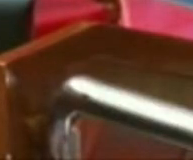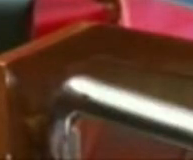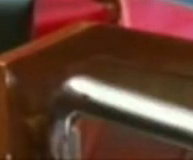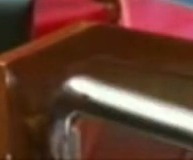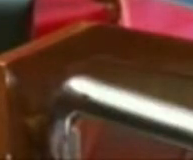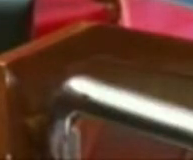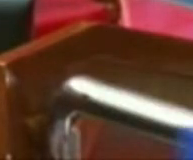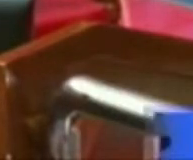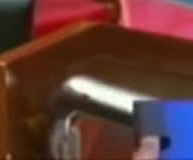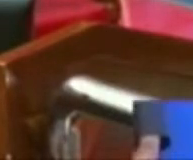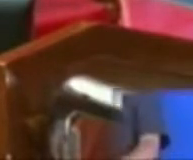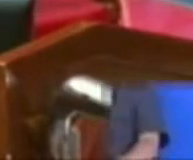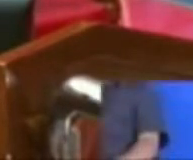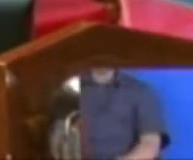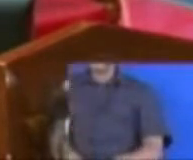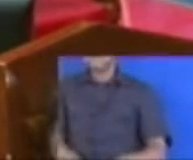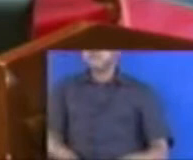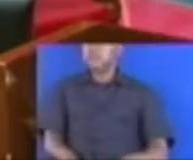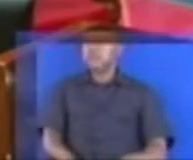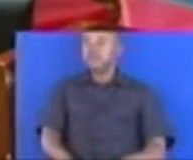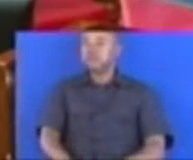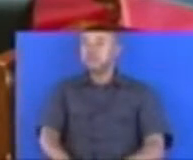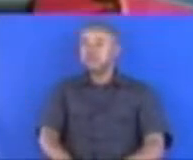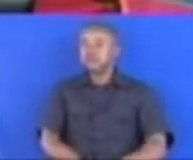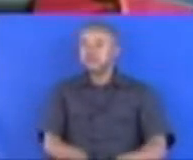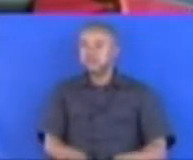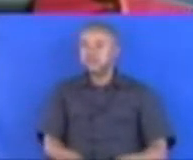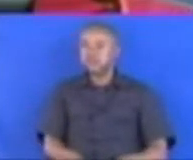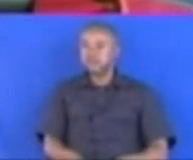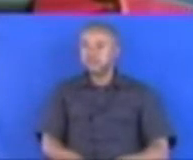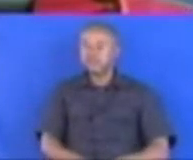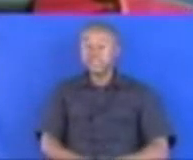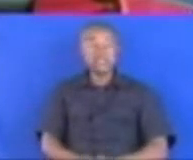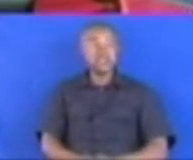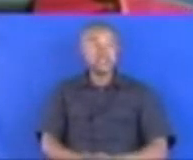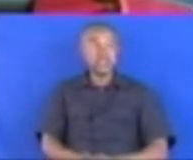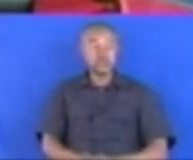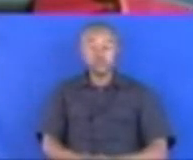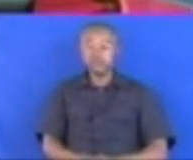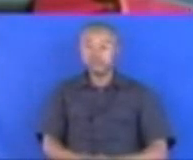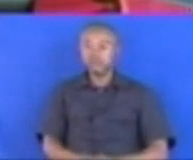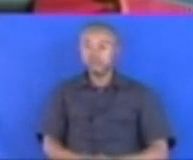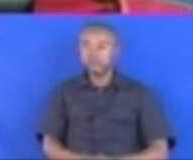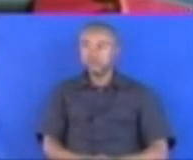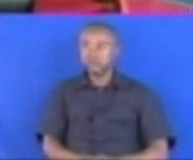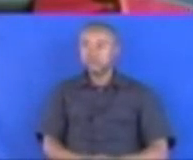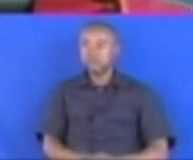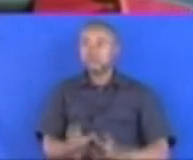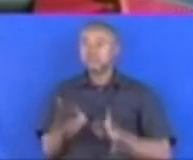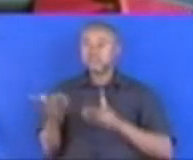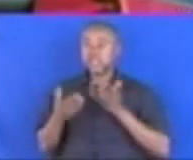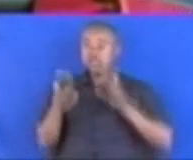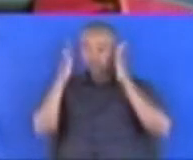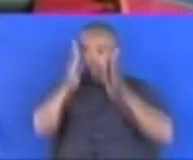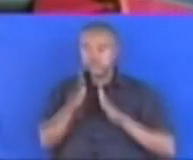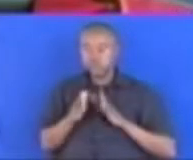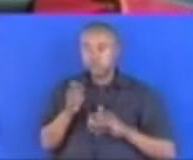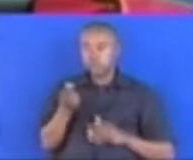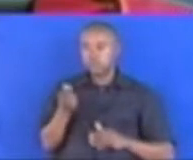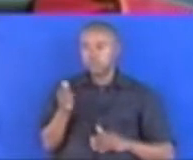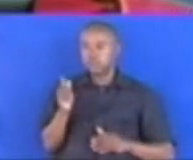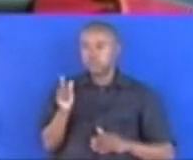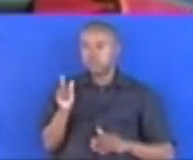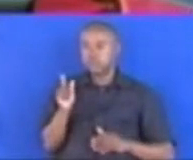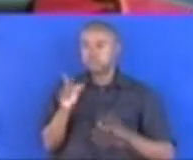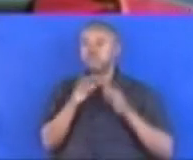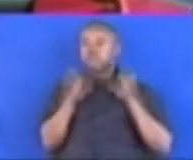Afya, Maendeleo ya Jamii, Jinsia, Wazee na Watoto. Tutaanza na Mheshimiwa Josephat Gwajima,